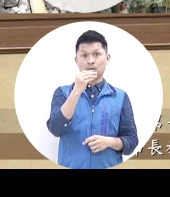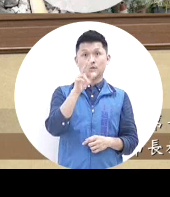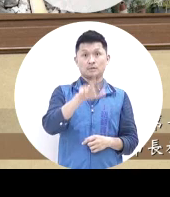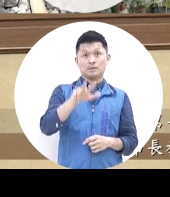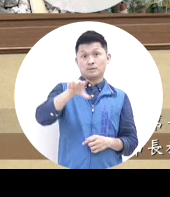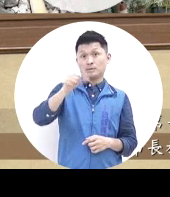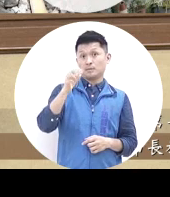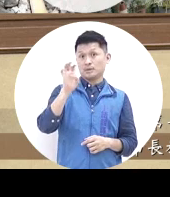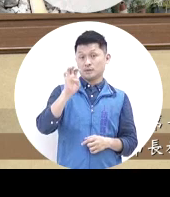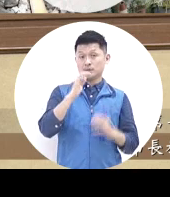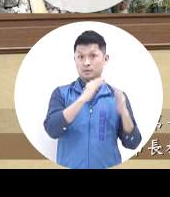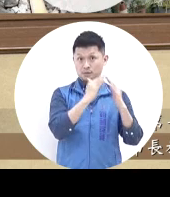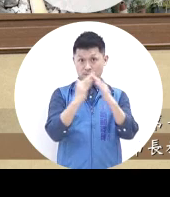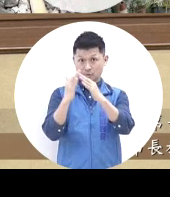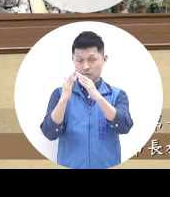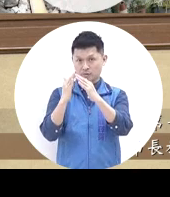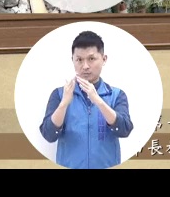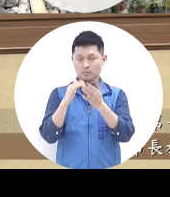107万7540户，达到